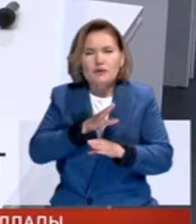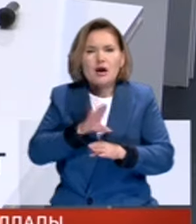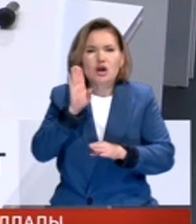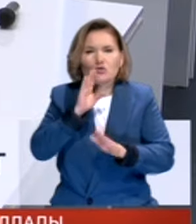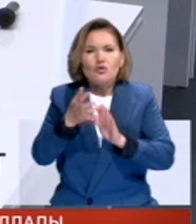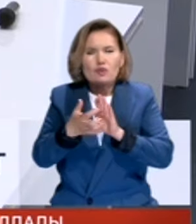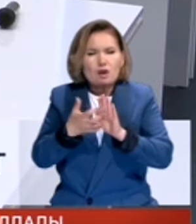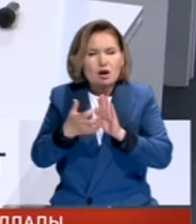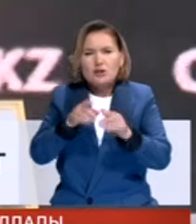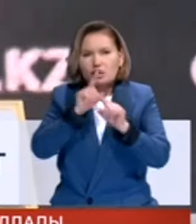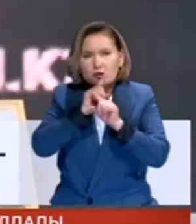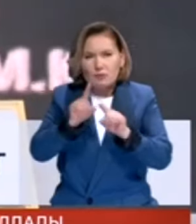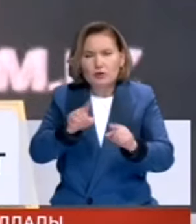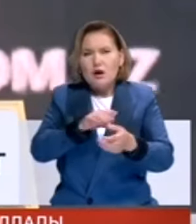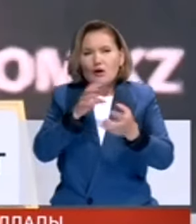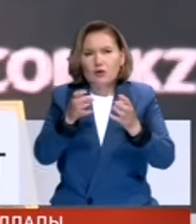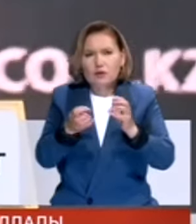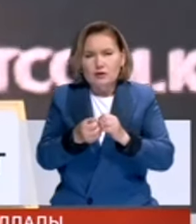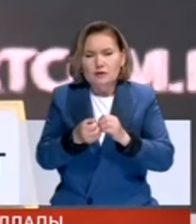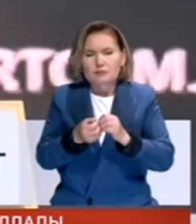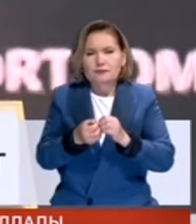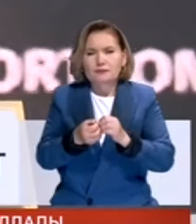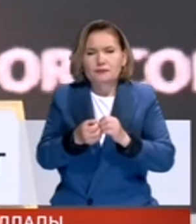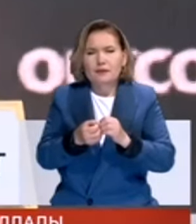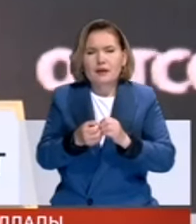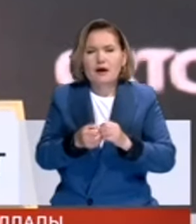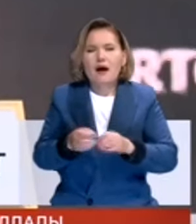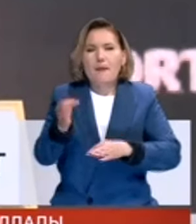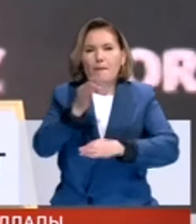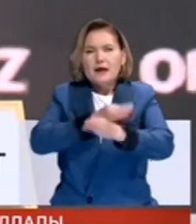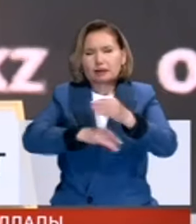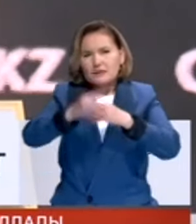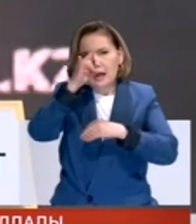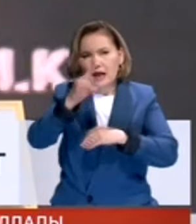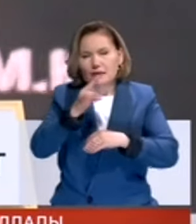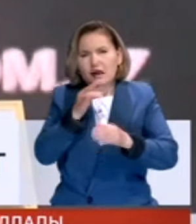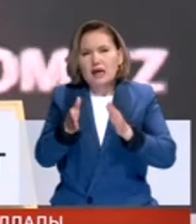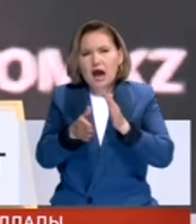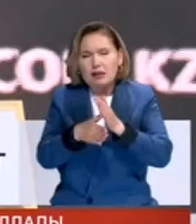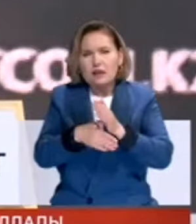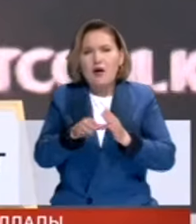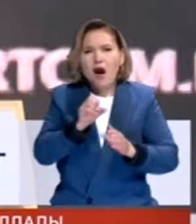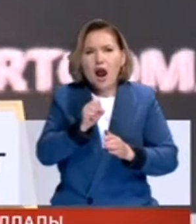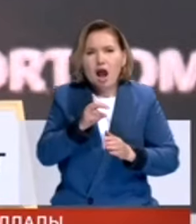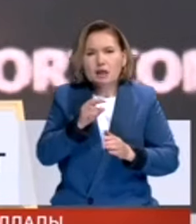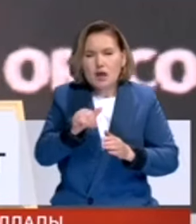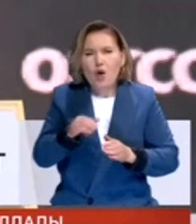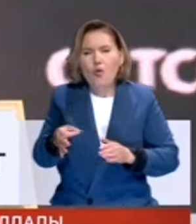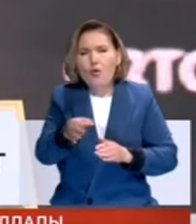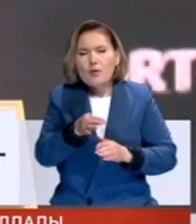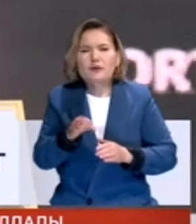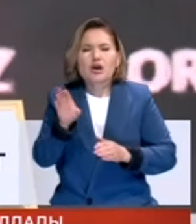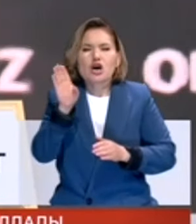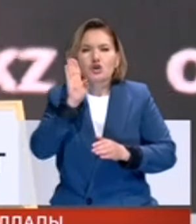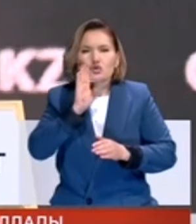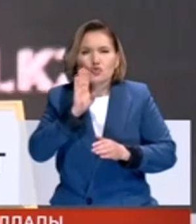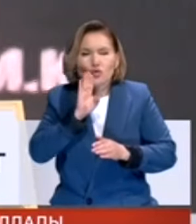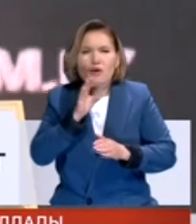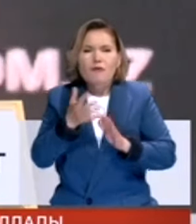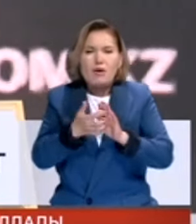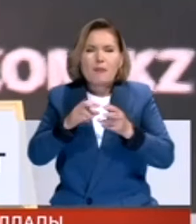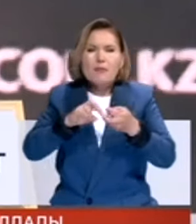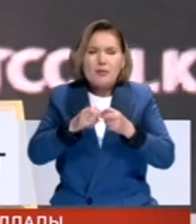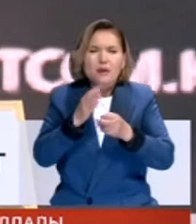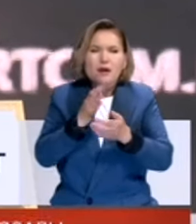дефицит жоқ. Я мынау жаңағы мынау батыс өңірлері бар, бірақ ол жерде мынау жерасты су қорларымыз жетеді.